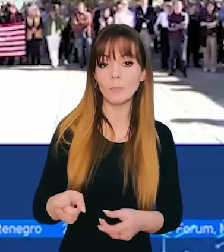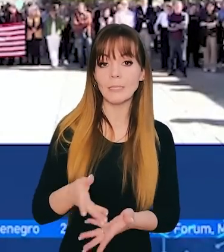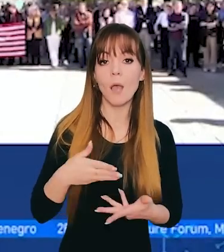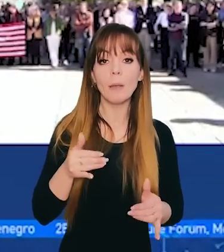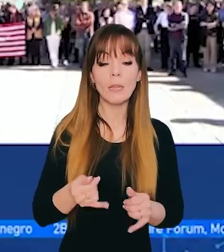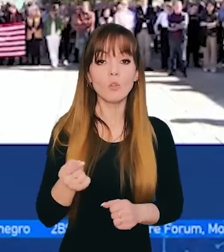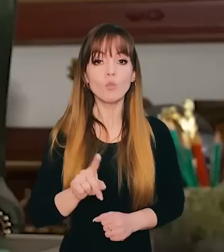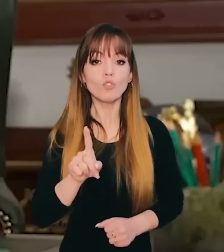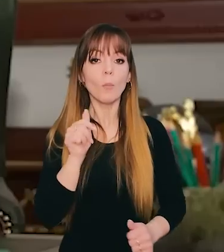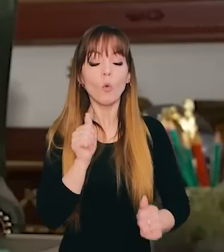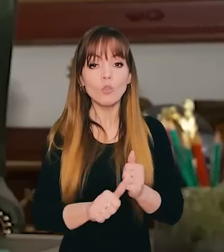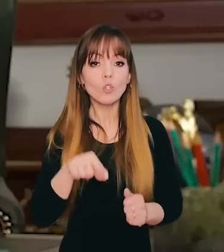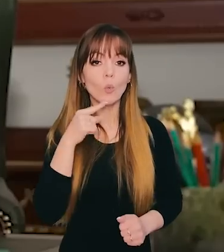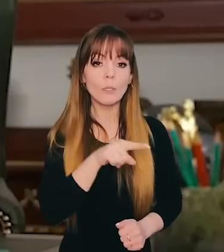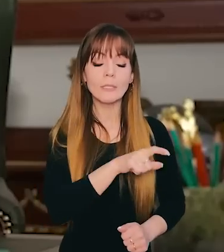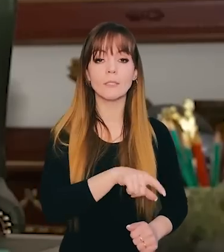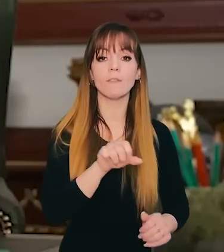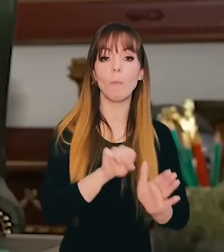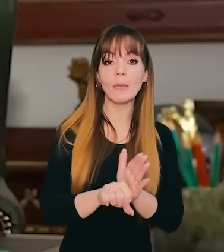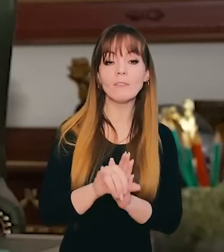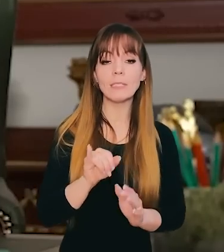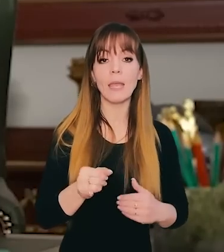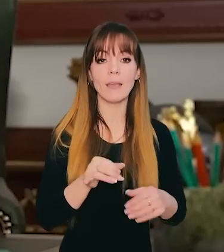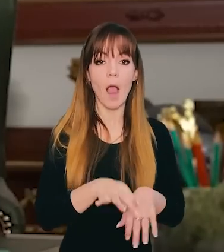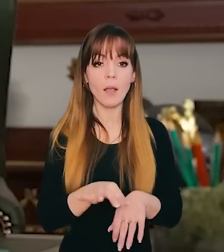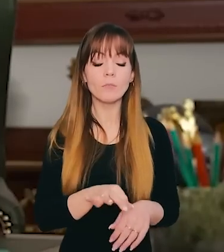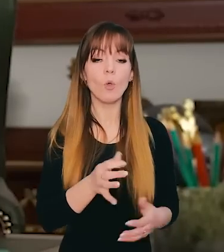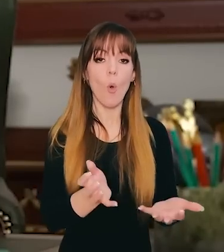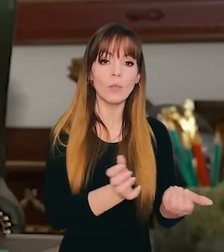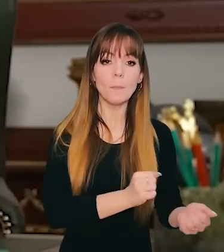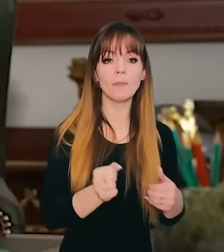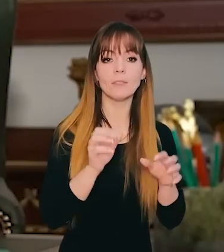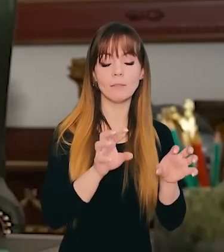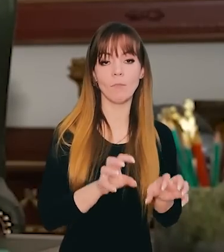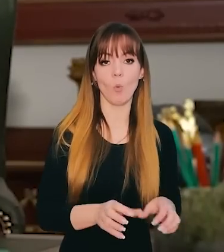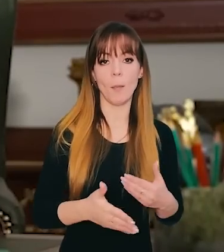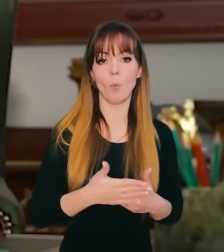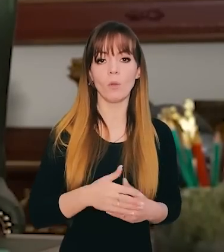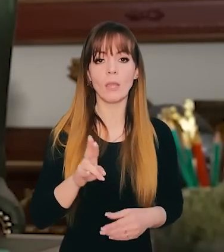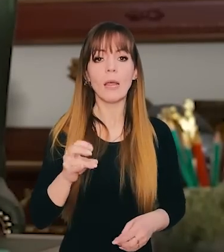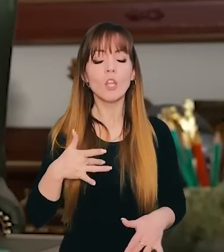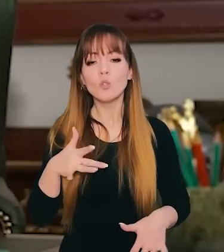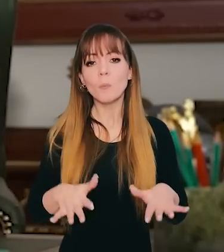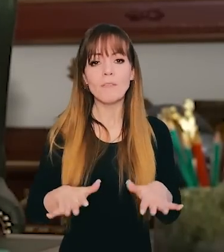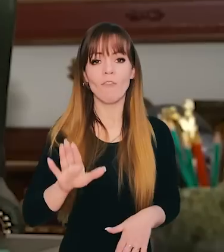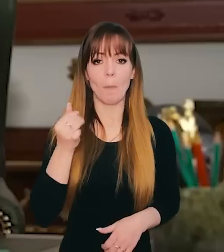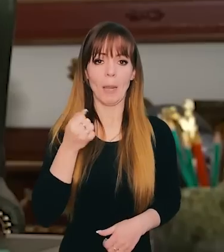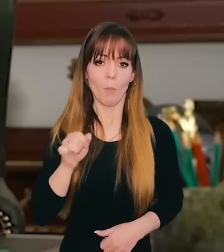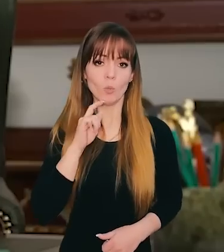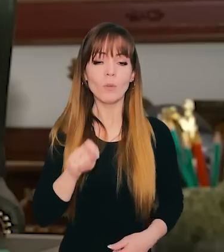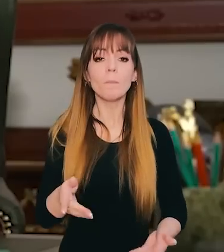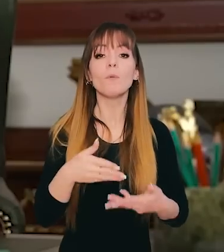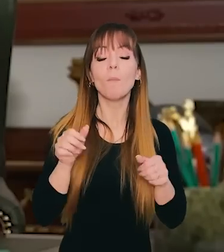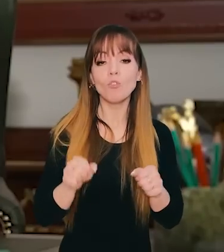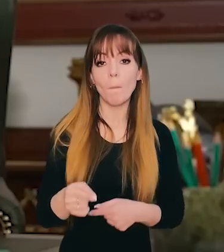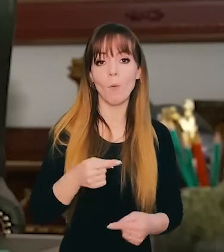разом з нами для того щоб кожен російський вбивця і кат отримав закони покарання я не сумніваюся в перемозі України